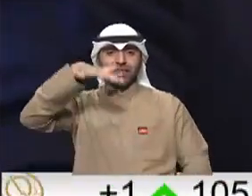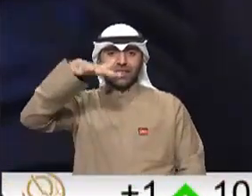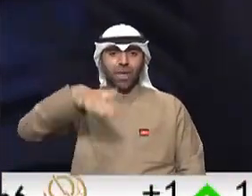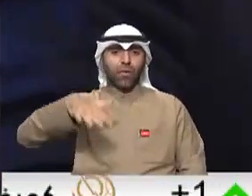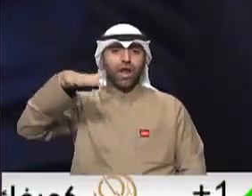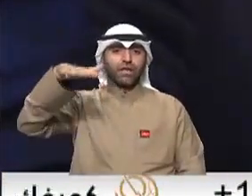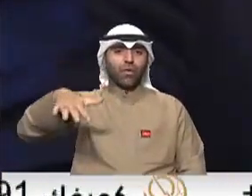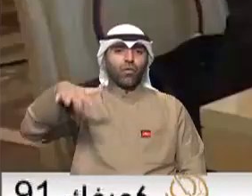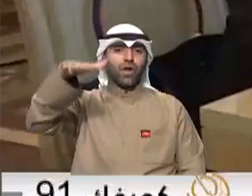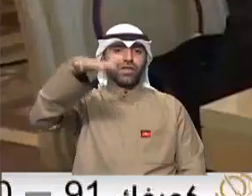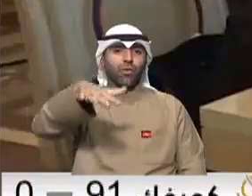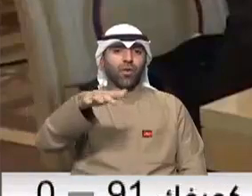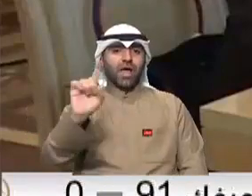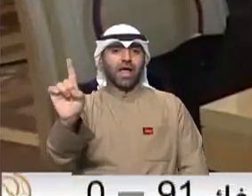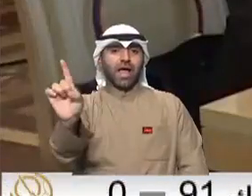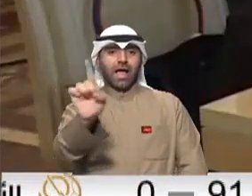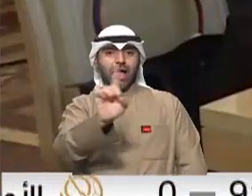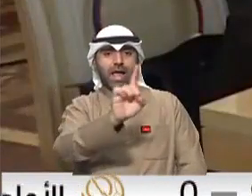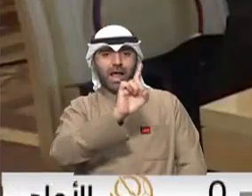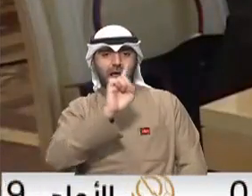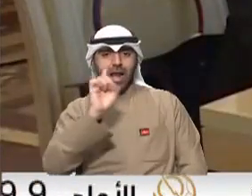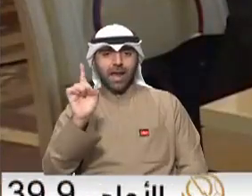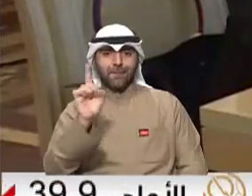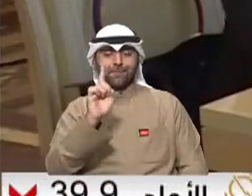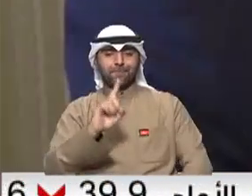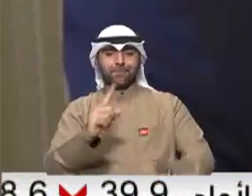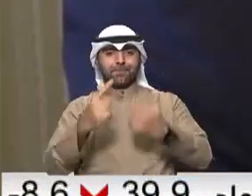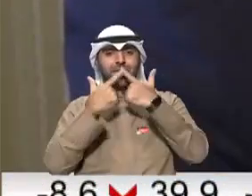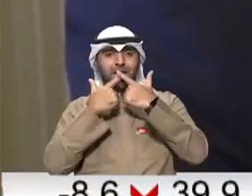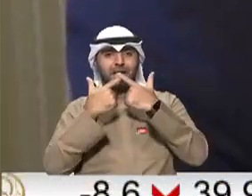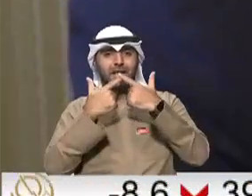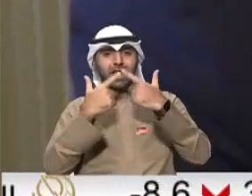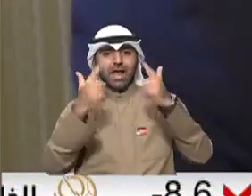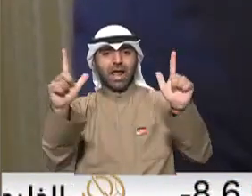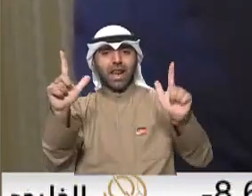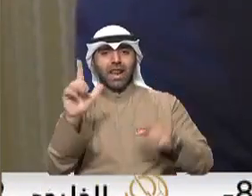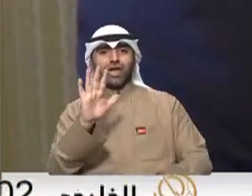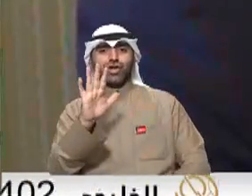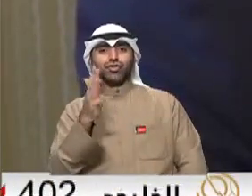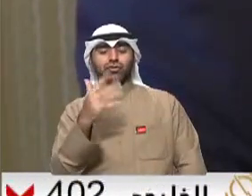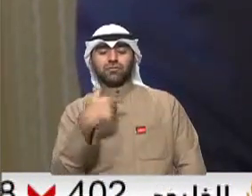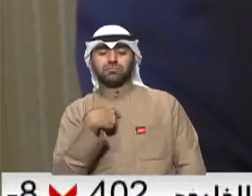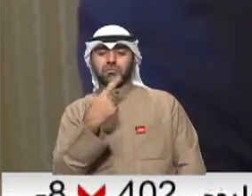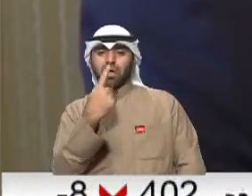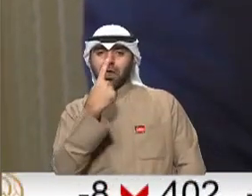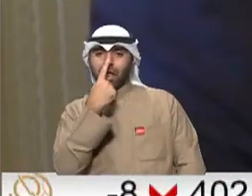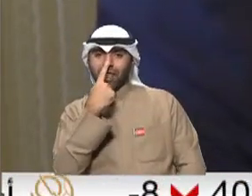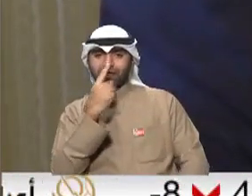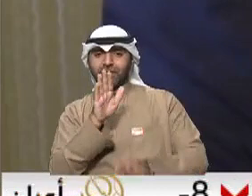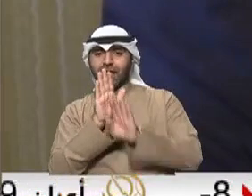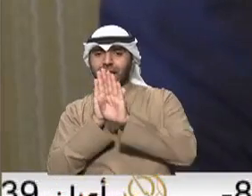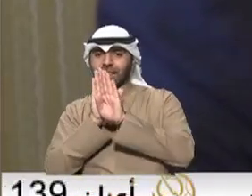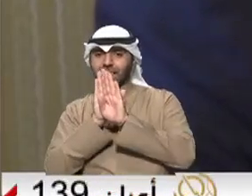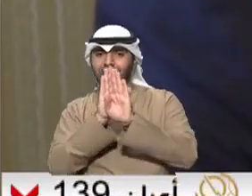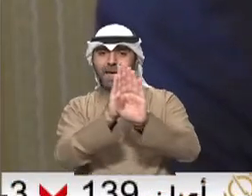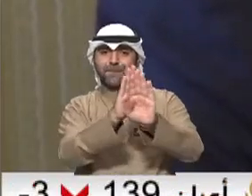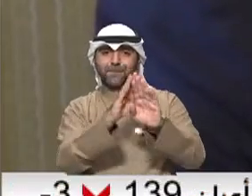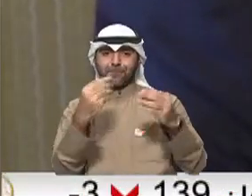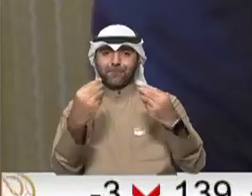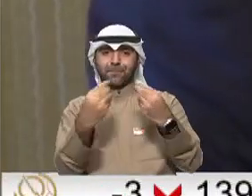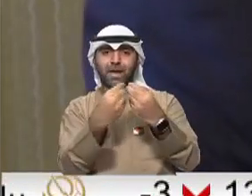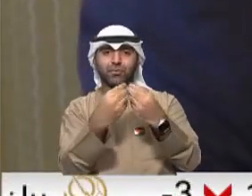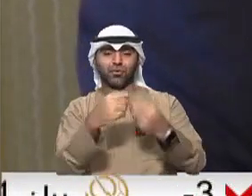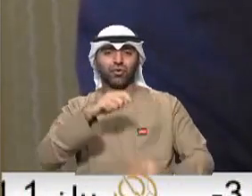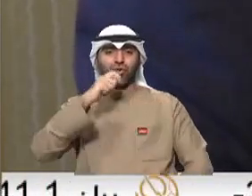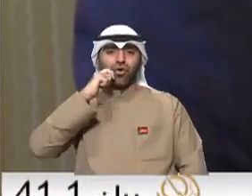أن روسيا ضمت 4 مناطق أوكرانية ولكنها لم تسيطر إلى الآن على